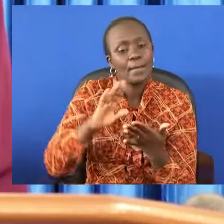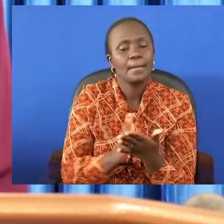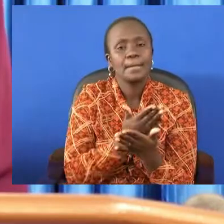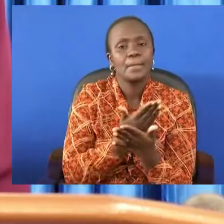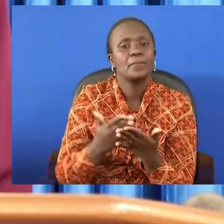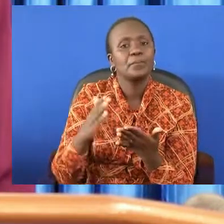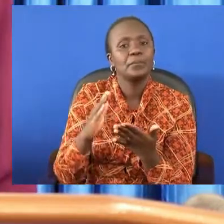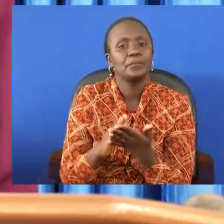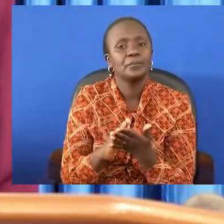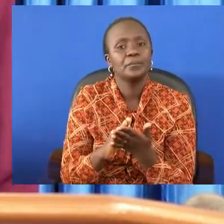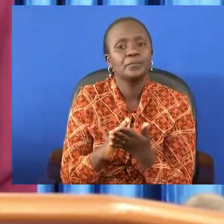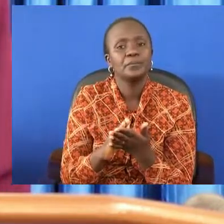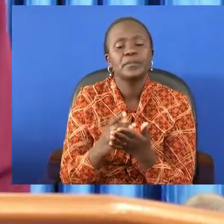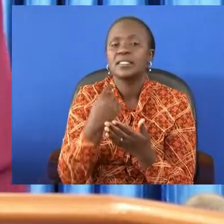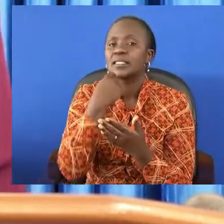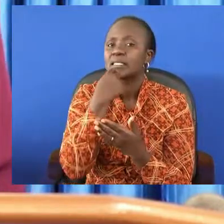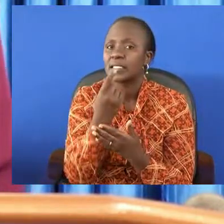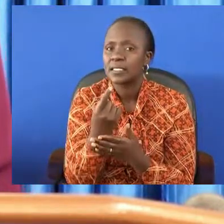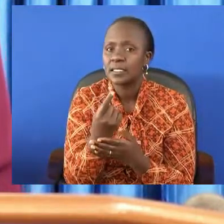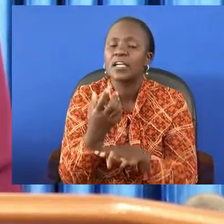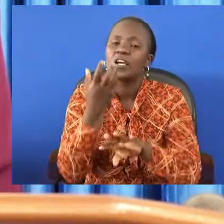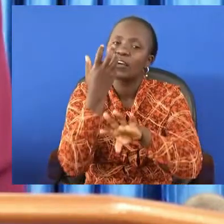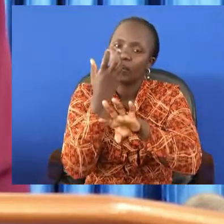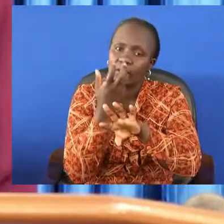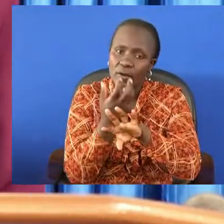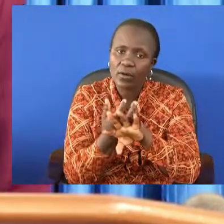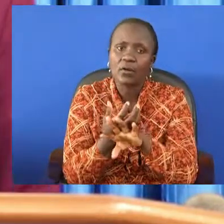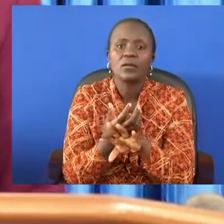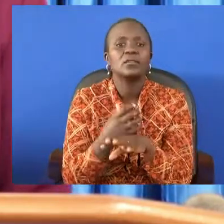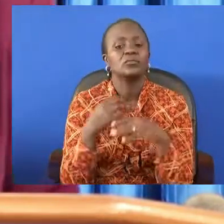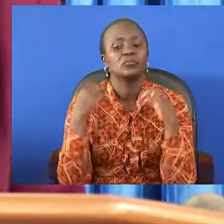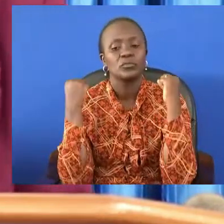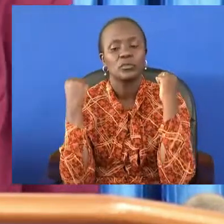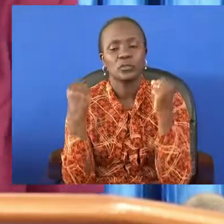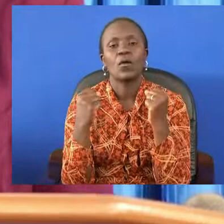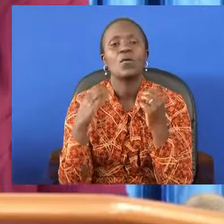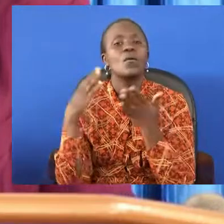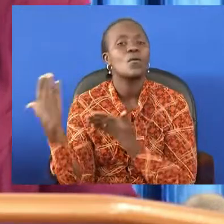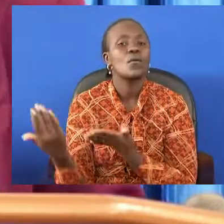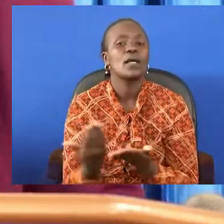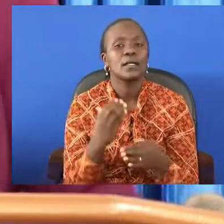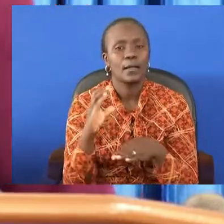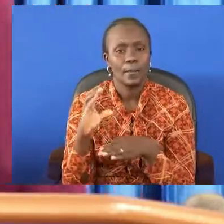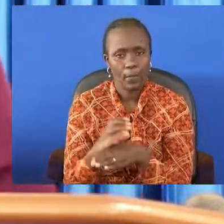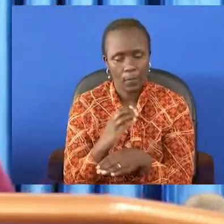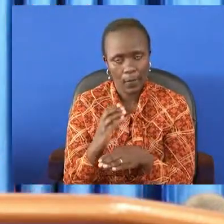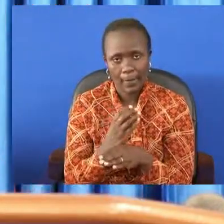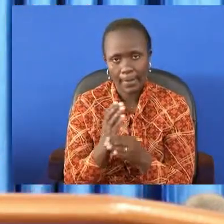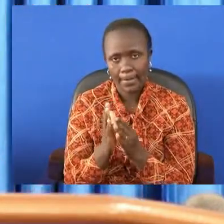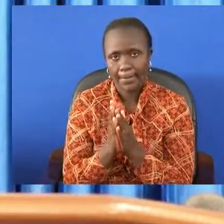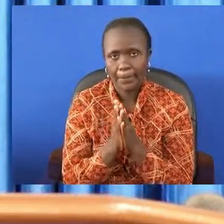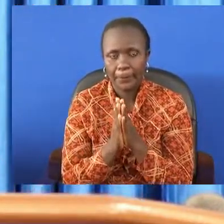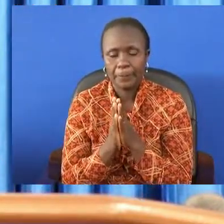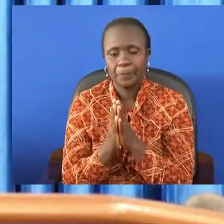wimbo wa tenzi ambao unasema mwamba wenye imara. Karibu sana kwaya.